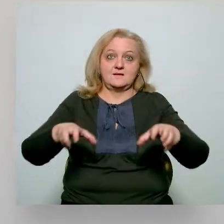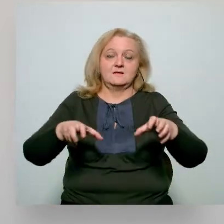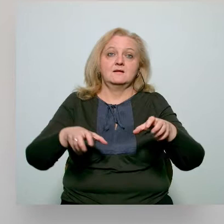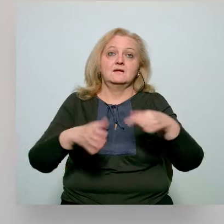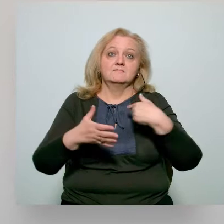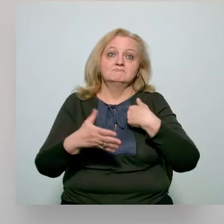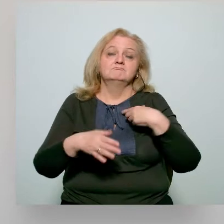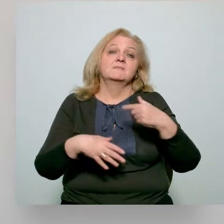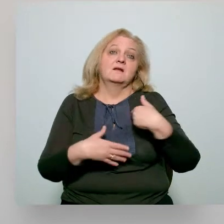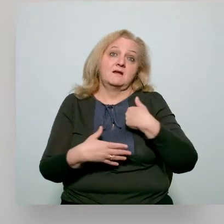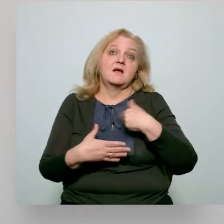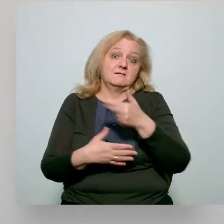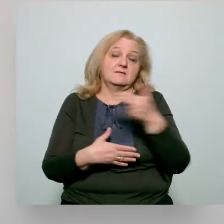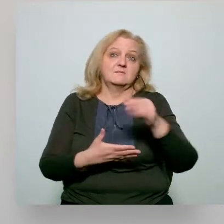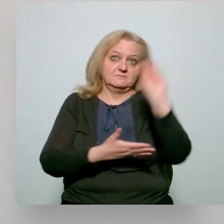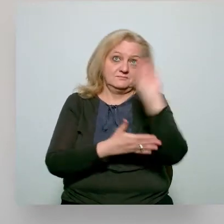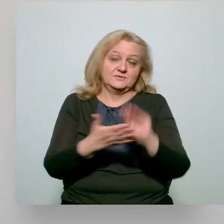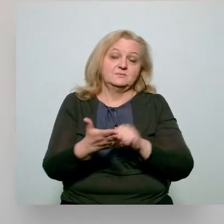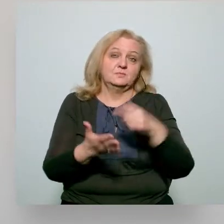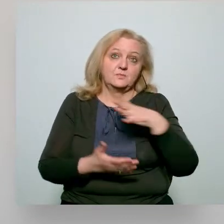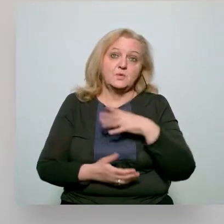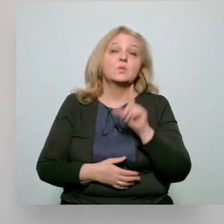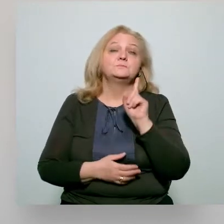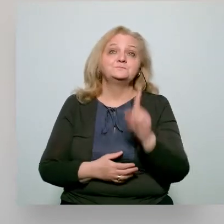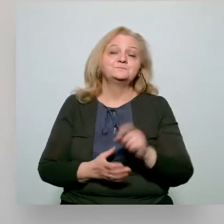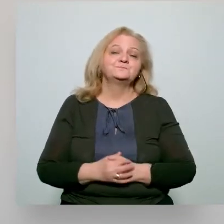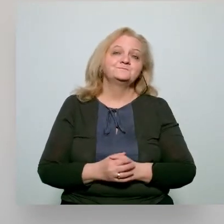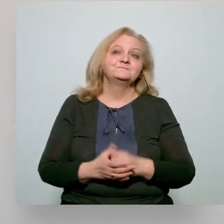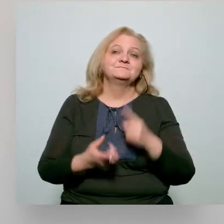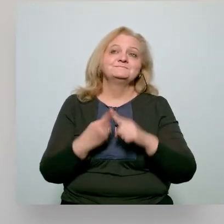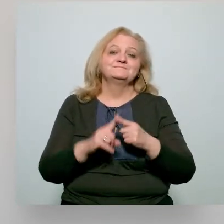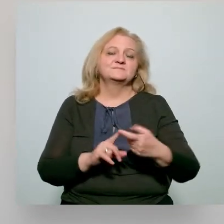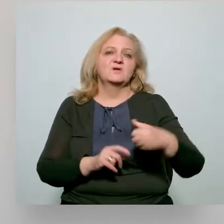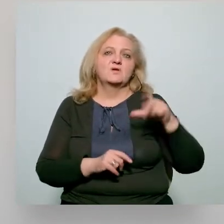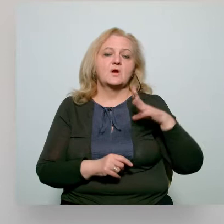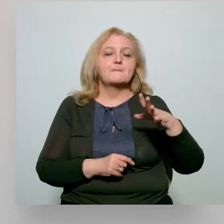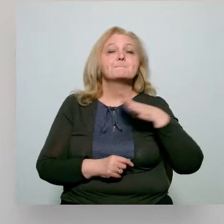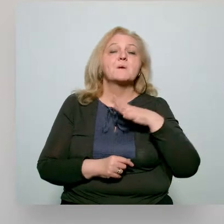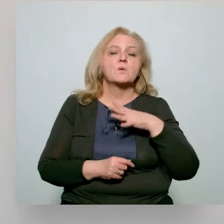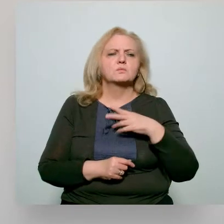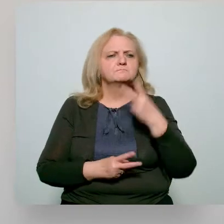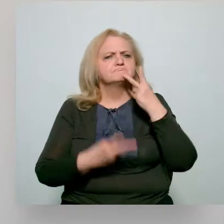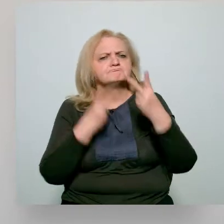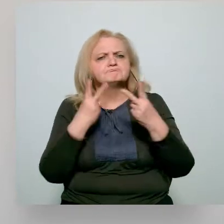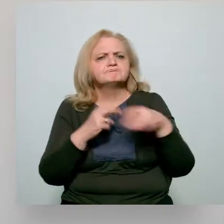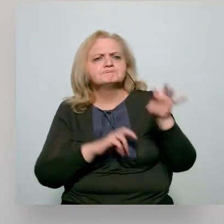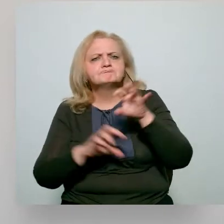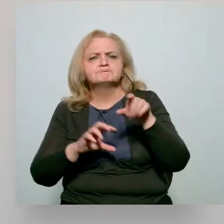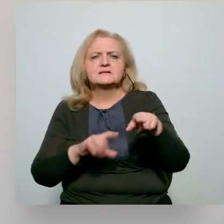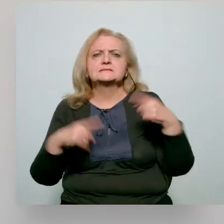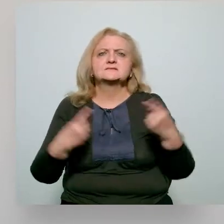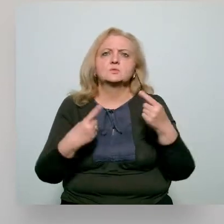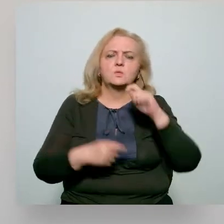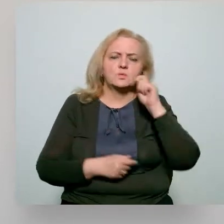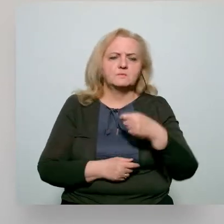a ja je pisałem. W tym sensie, że przez te ostatnie lata przyglądałam się temu, co się dzieje na Ukrainie